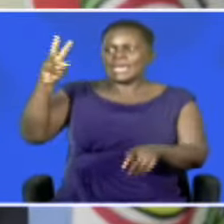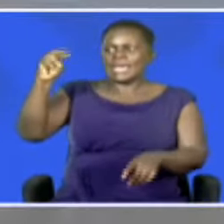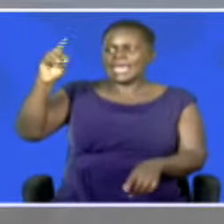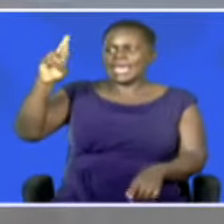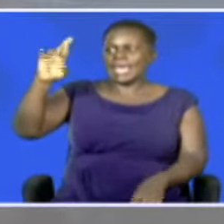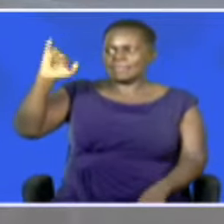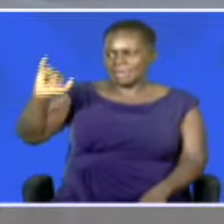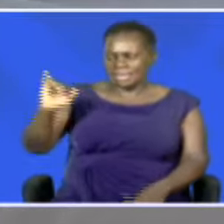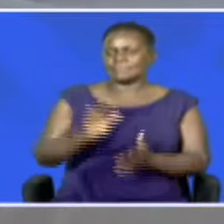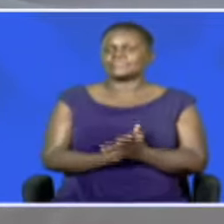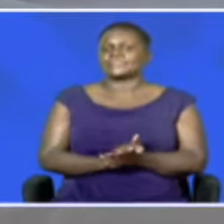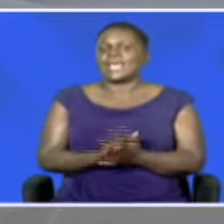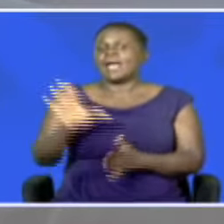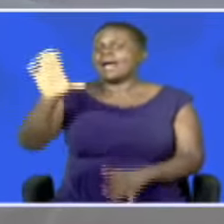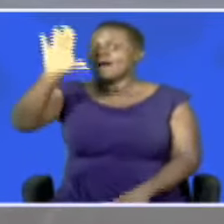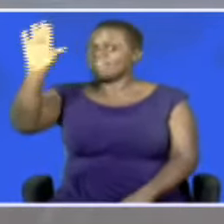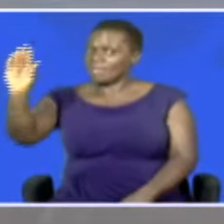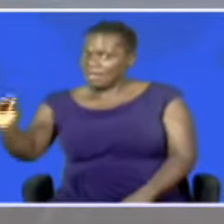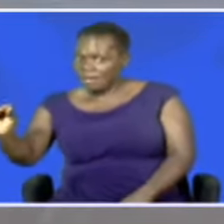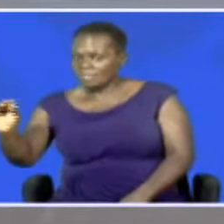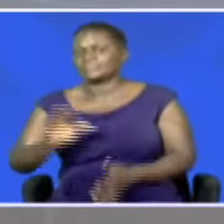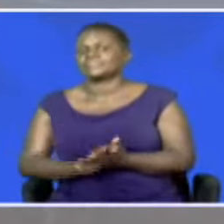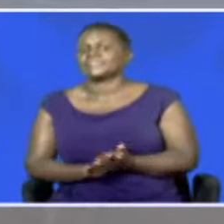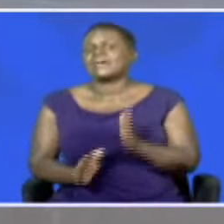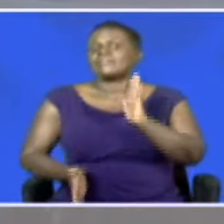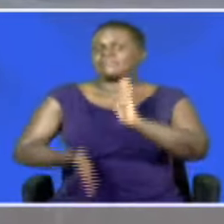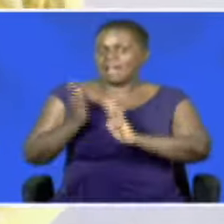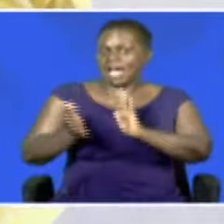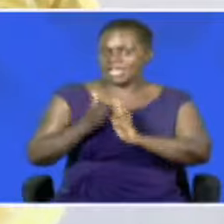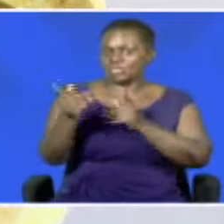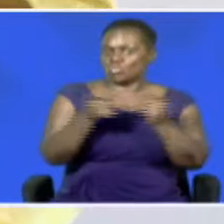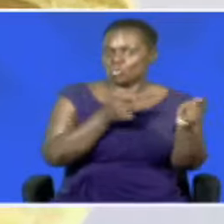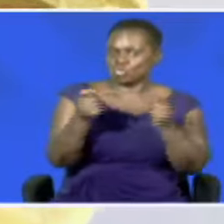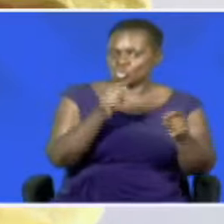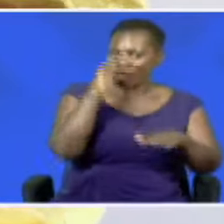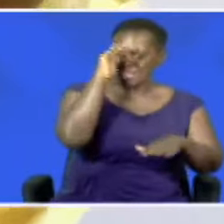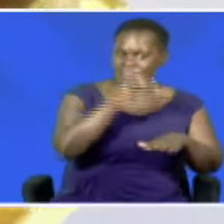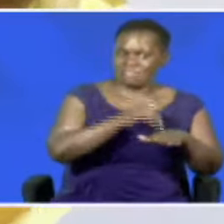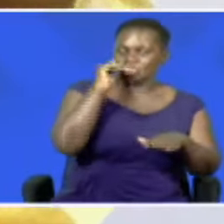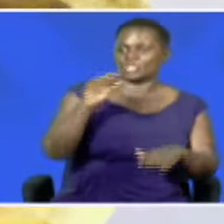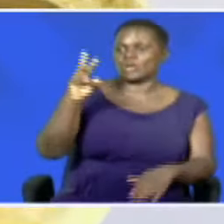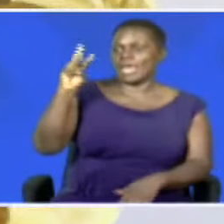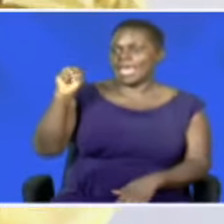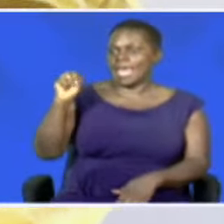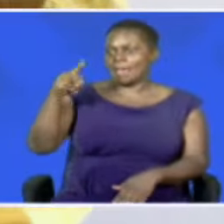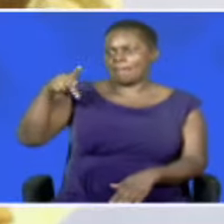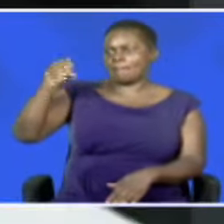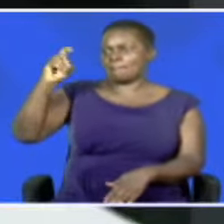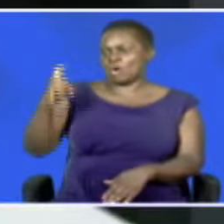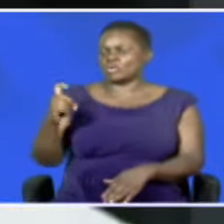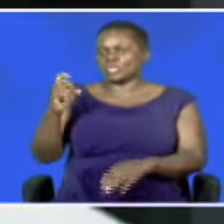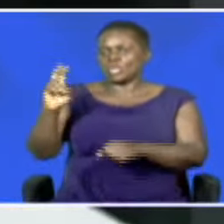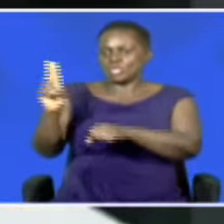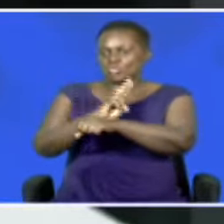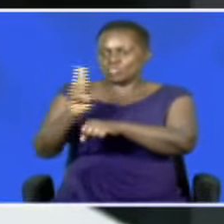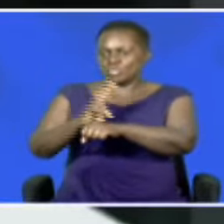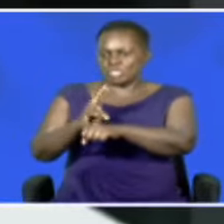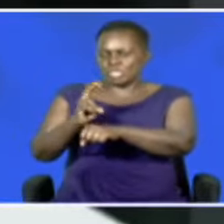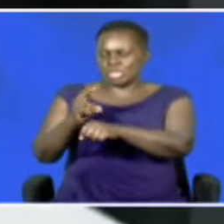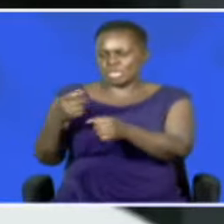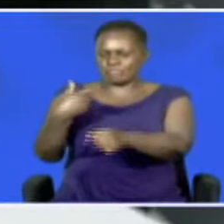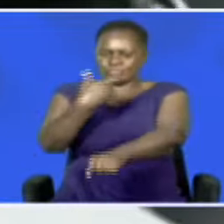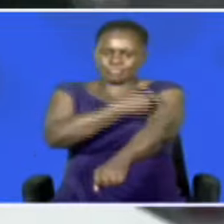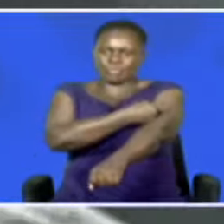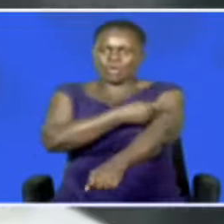now. Huku bara la Afrika likiwa mbioni kukabiliana na maambukizi ya Mpox kwa kutumia chanjo,